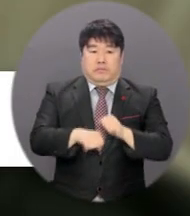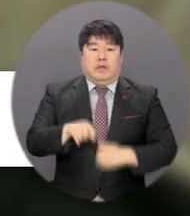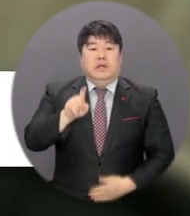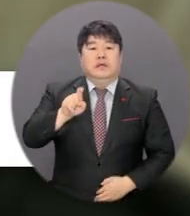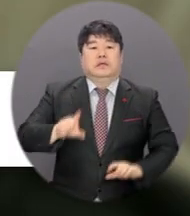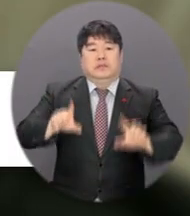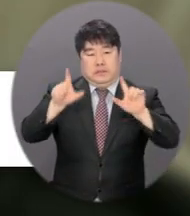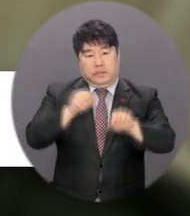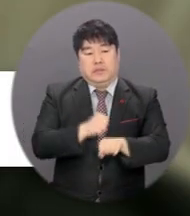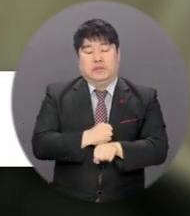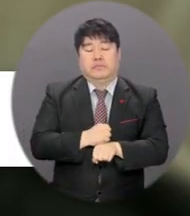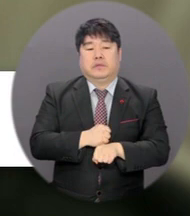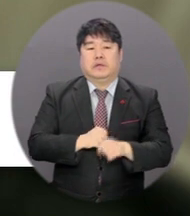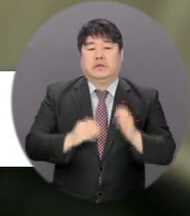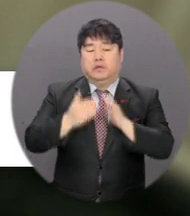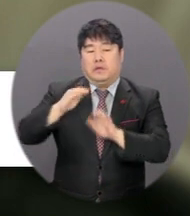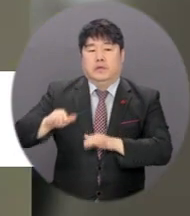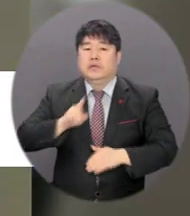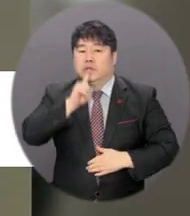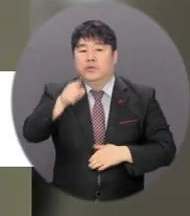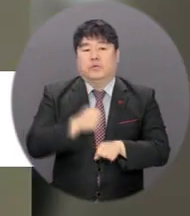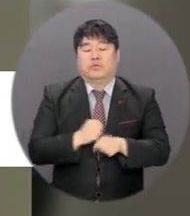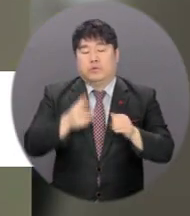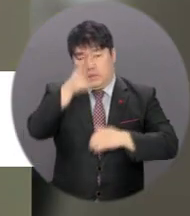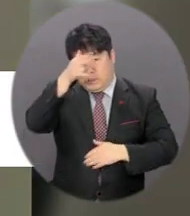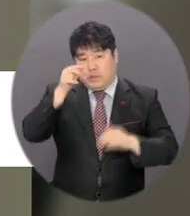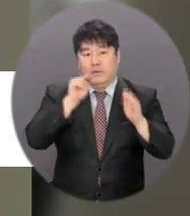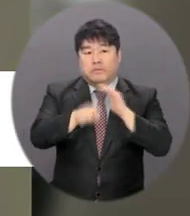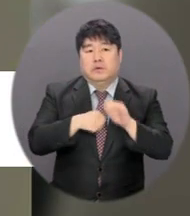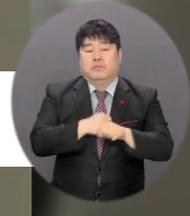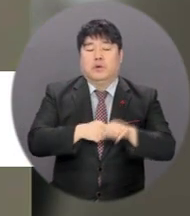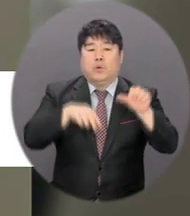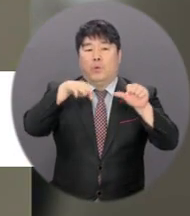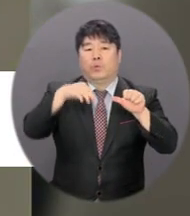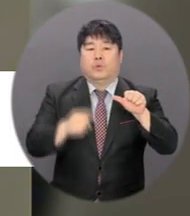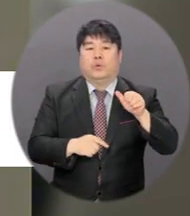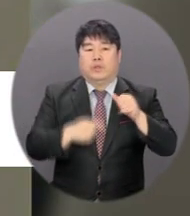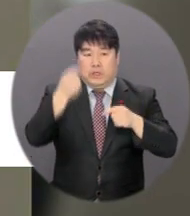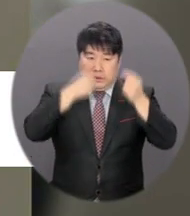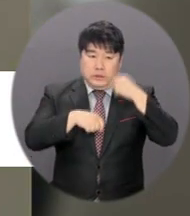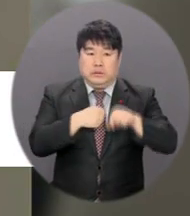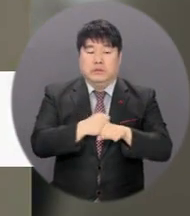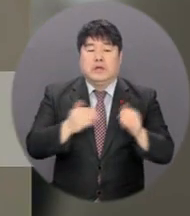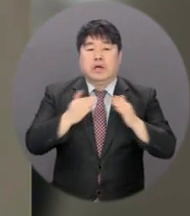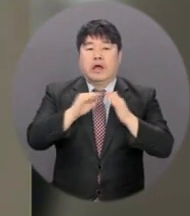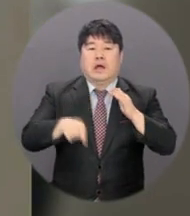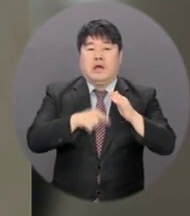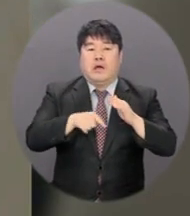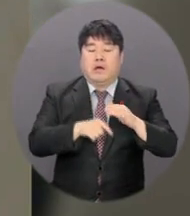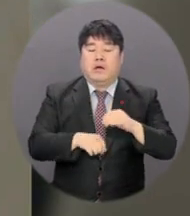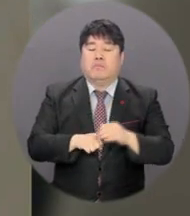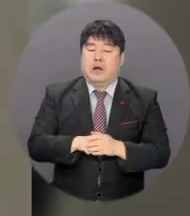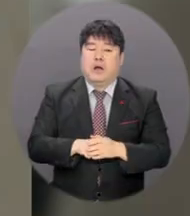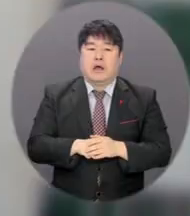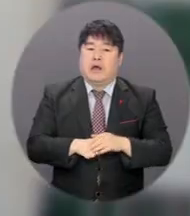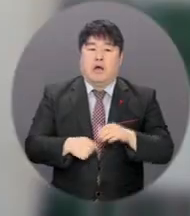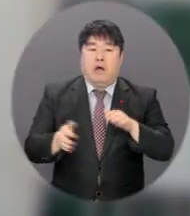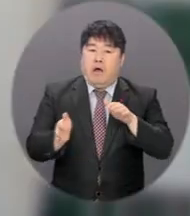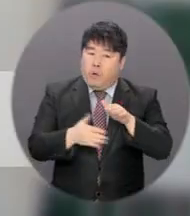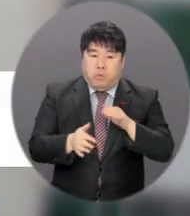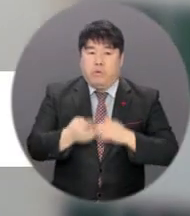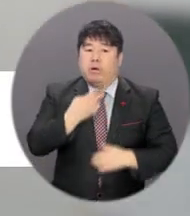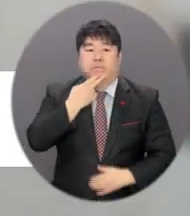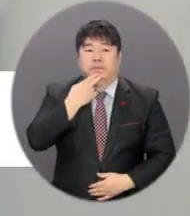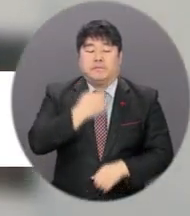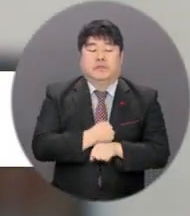10일 이웃의 신고를 받고 경찰이 방문했을 당시 무려 5톤의 쓰레기로 집안은 발 디딜 틈조차 없었습니다.